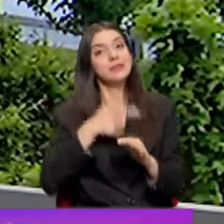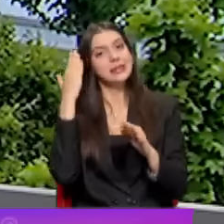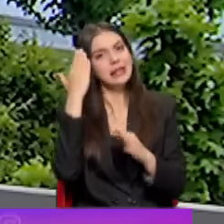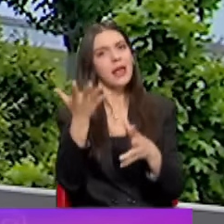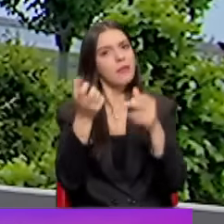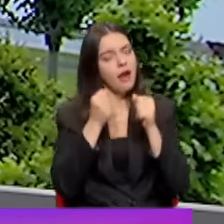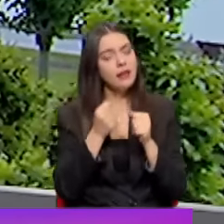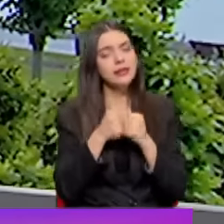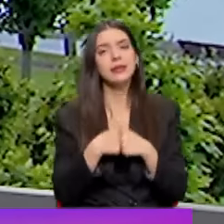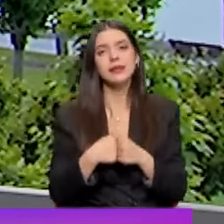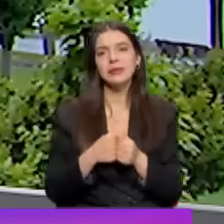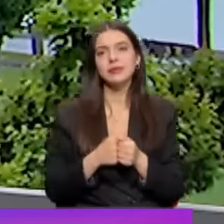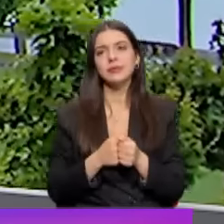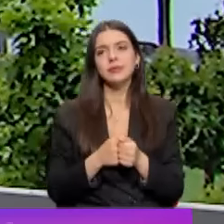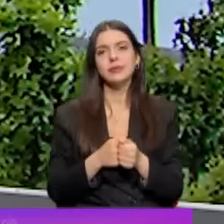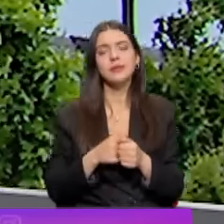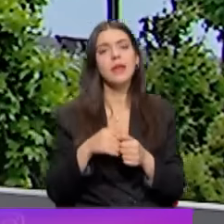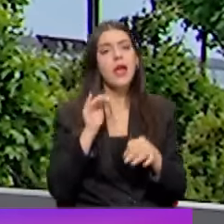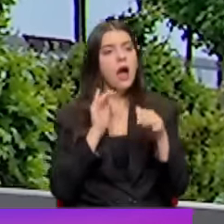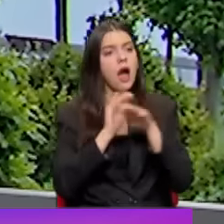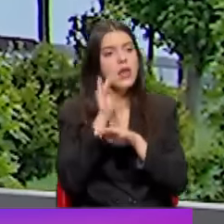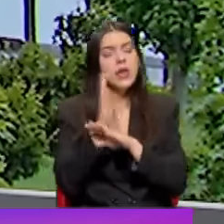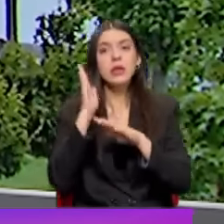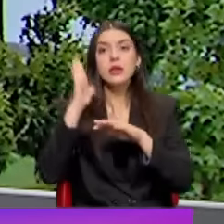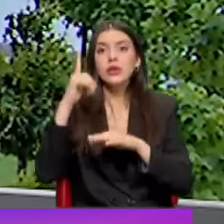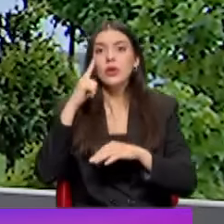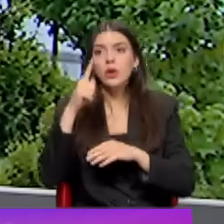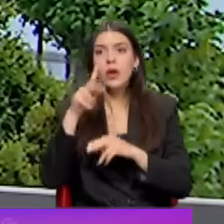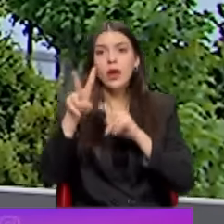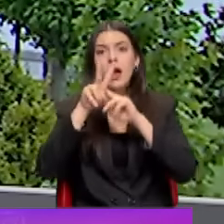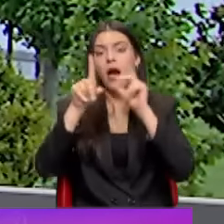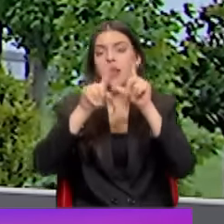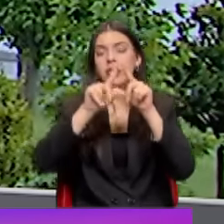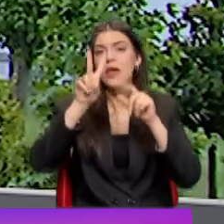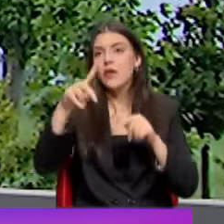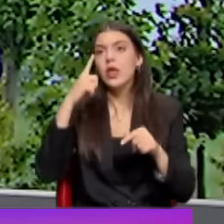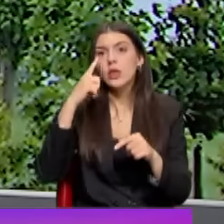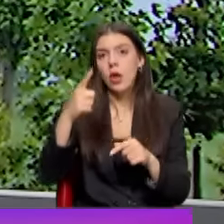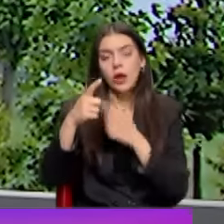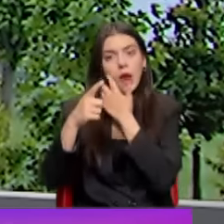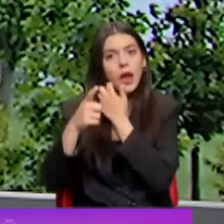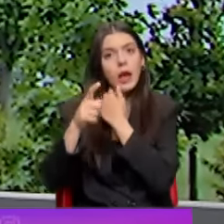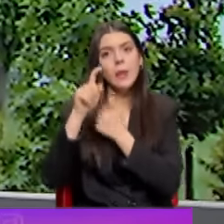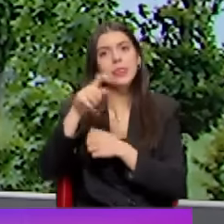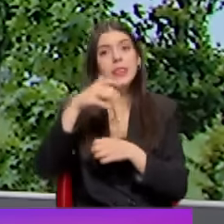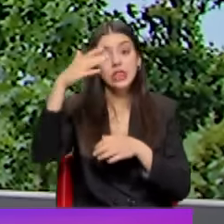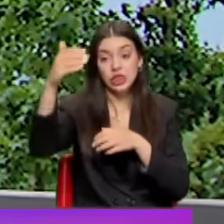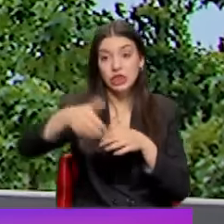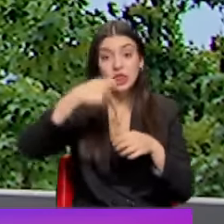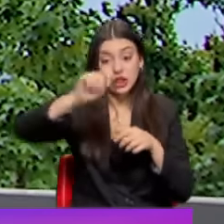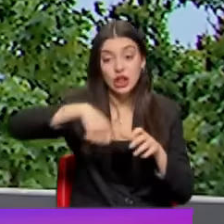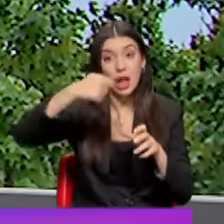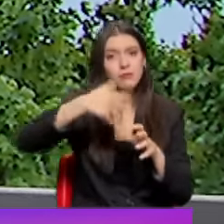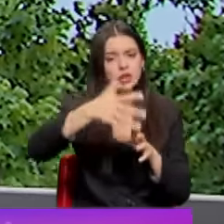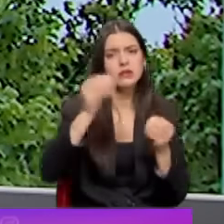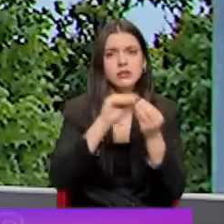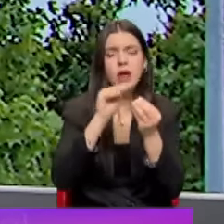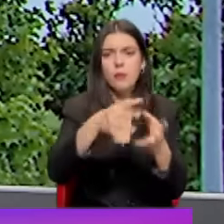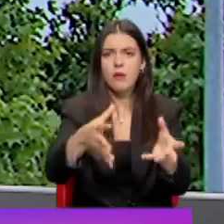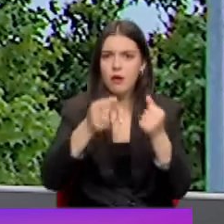Selamınızı aldık hayatın gidişatına göre KDV ek gelir deyip kepçeyle alınan zamlar arasında